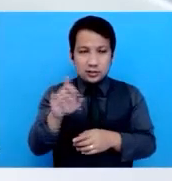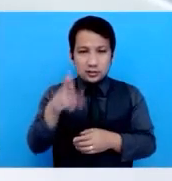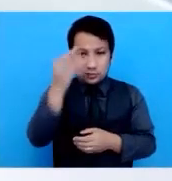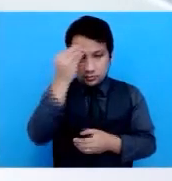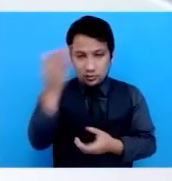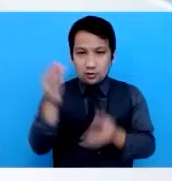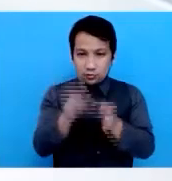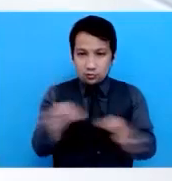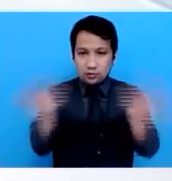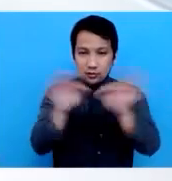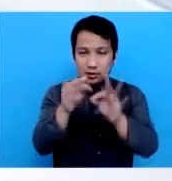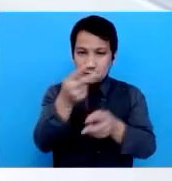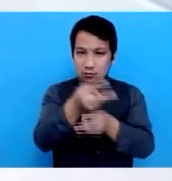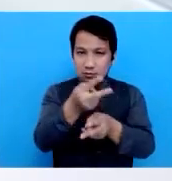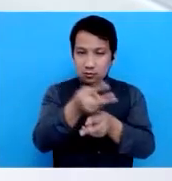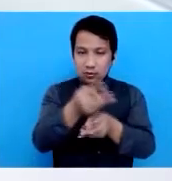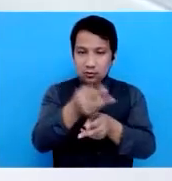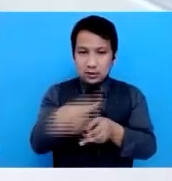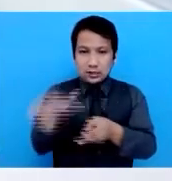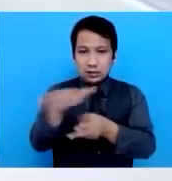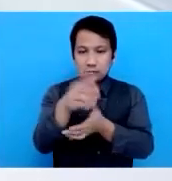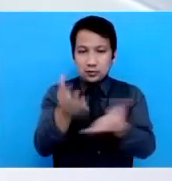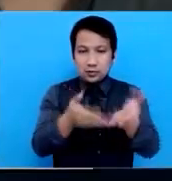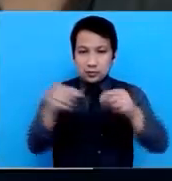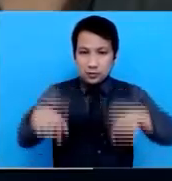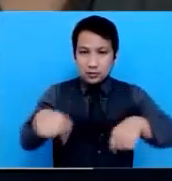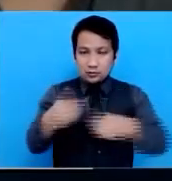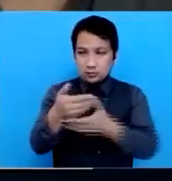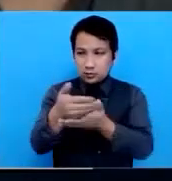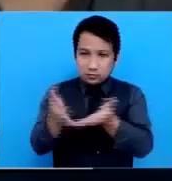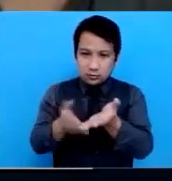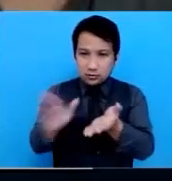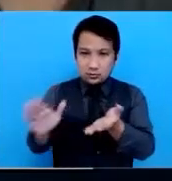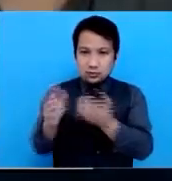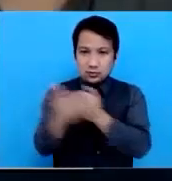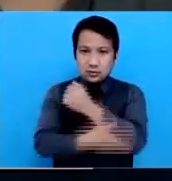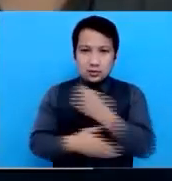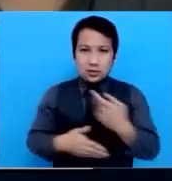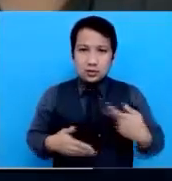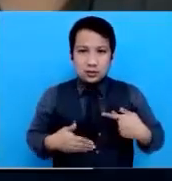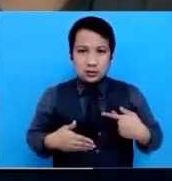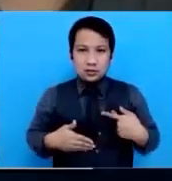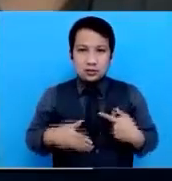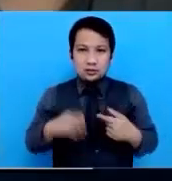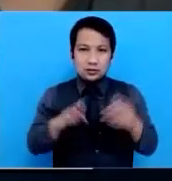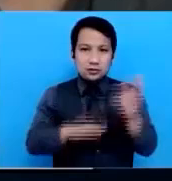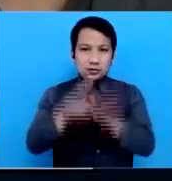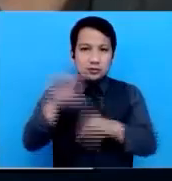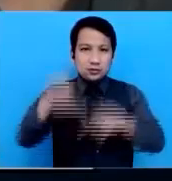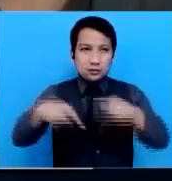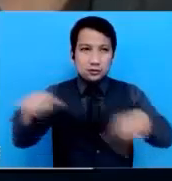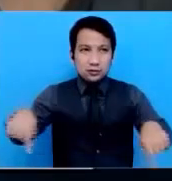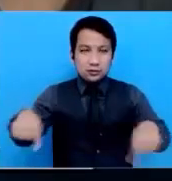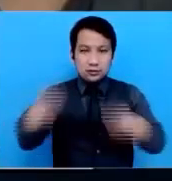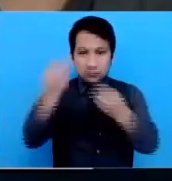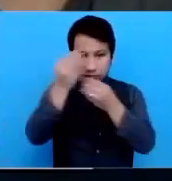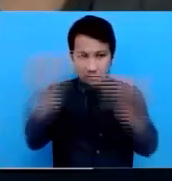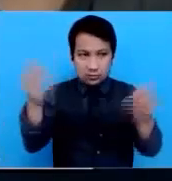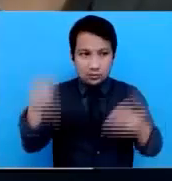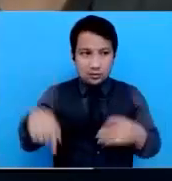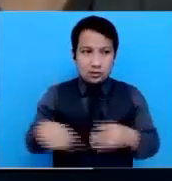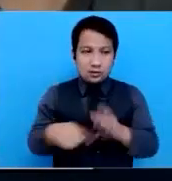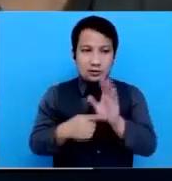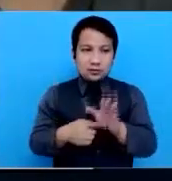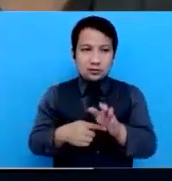na rin daw bantayan ang iba pang bahagi ng bansa. May nakikita na rin tayong pagtaas sa mga ibang parts ng